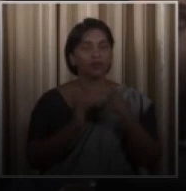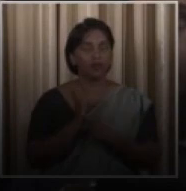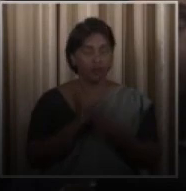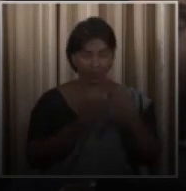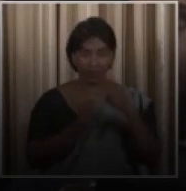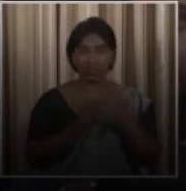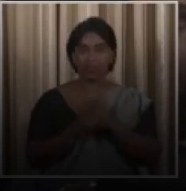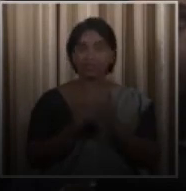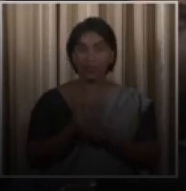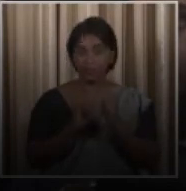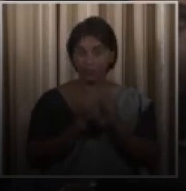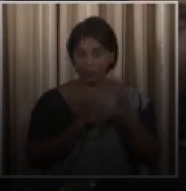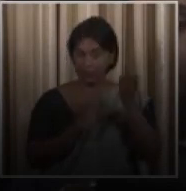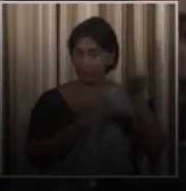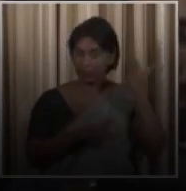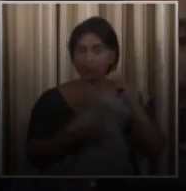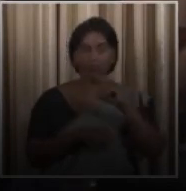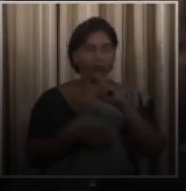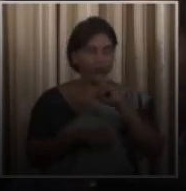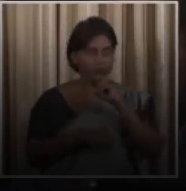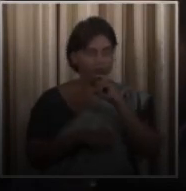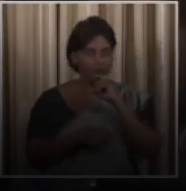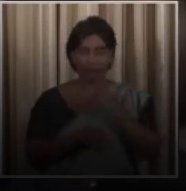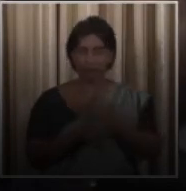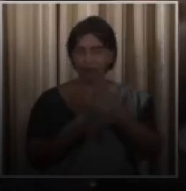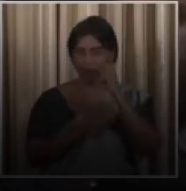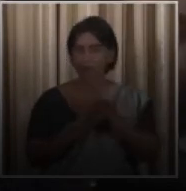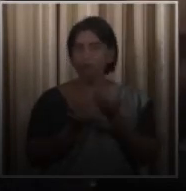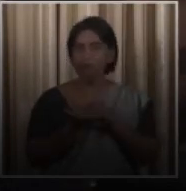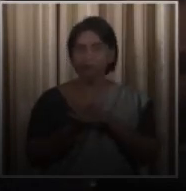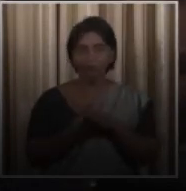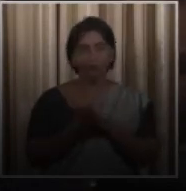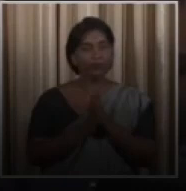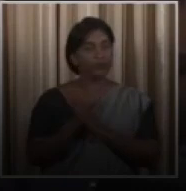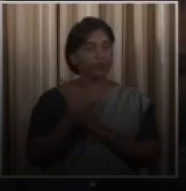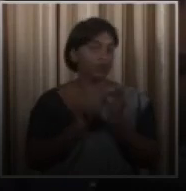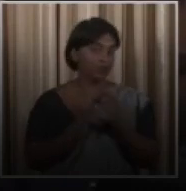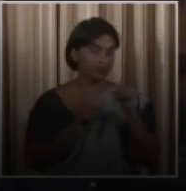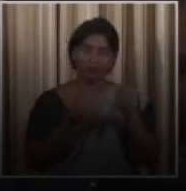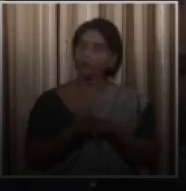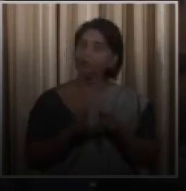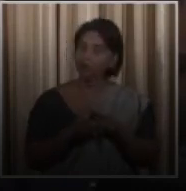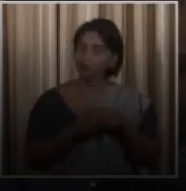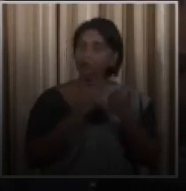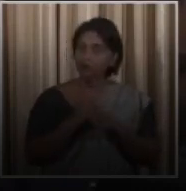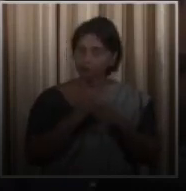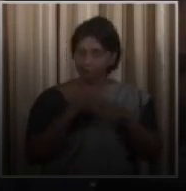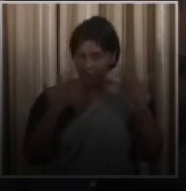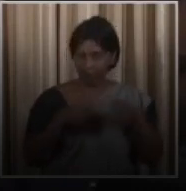පීරිස් මැතිතුමා එවකට අධිකරණ ආණ්ඩු ක්‍රම විවස්ථා ප්‍රතිසංස්කරණ ඇමතිතුමා විදියට සකස්